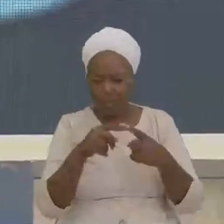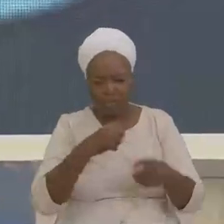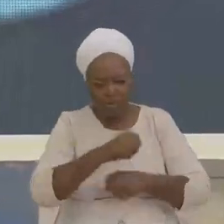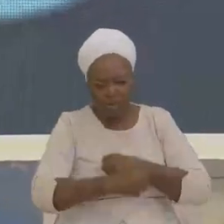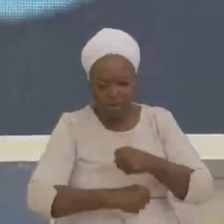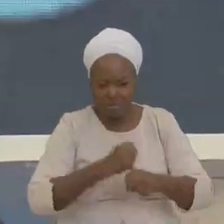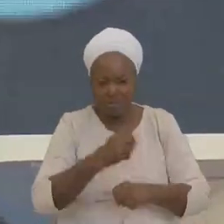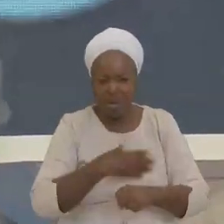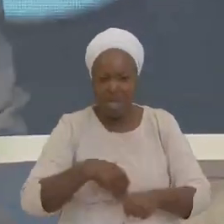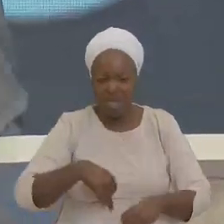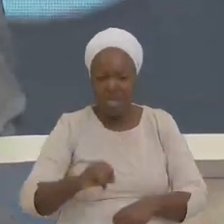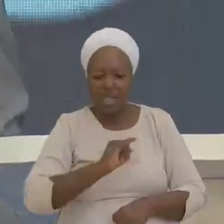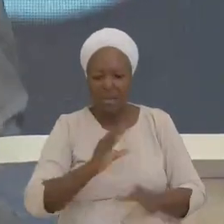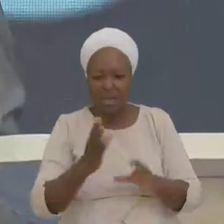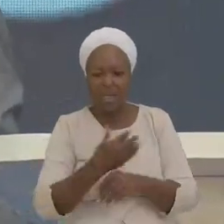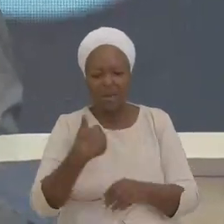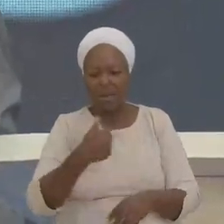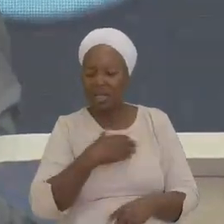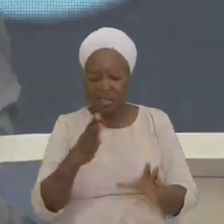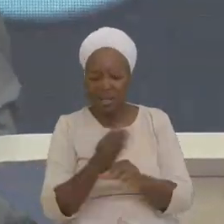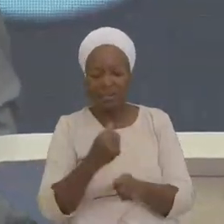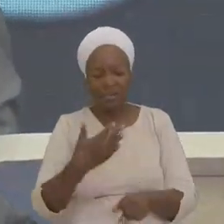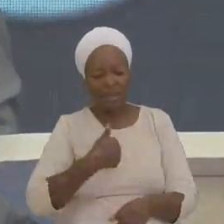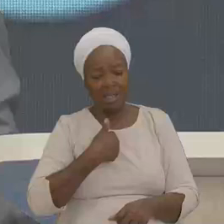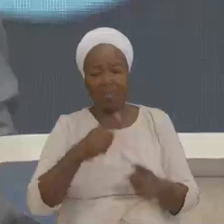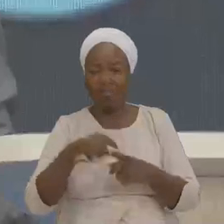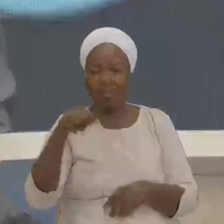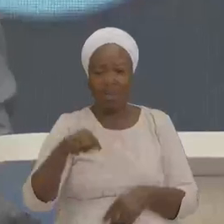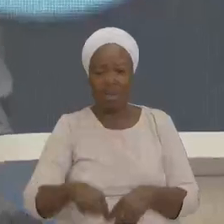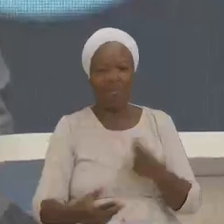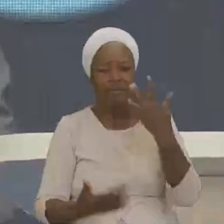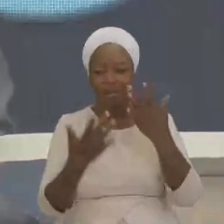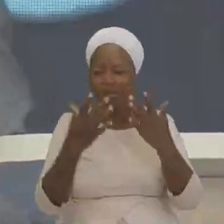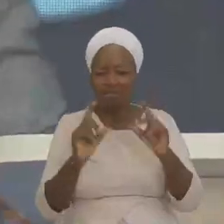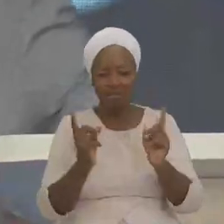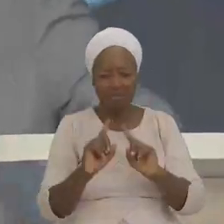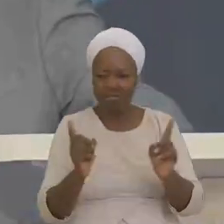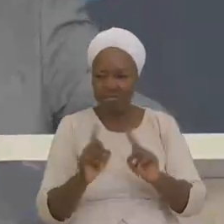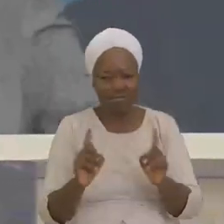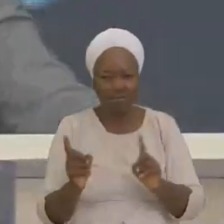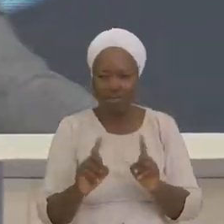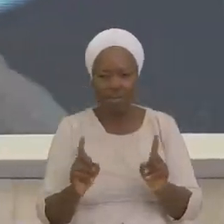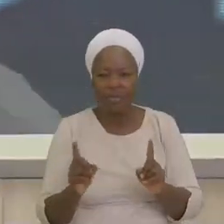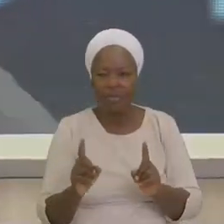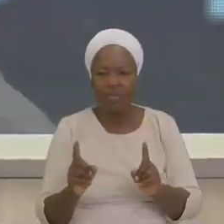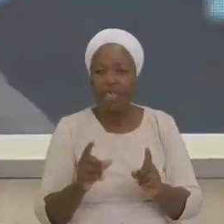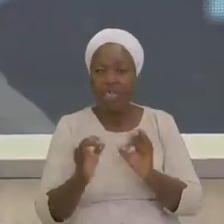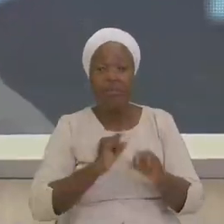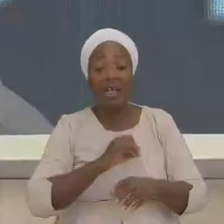Mais tu dois pouvoir dire, je ne vais pas souffrir et me retrouver encore en enfer.